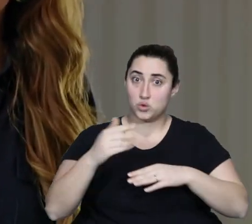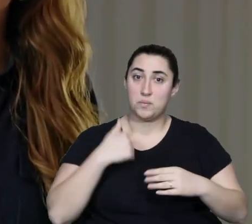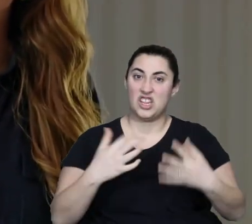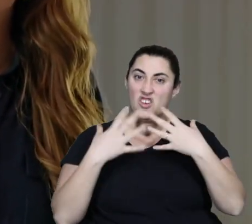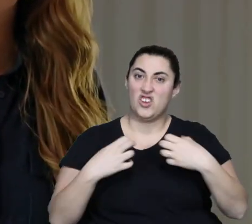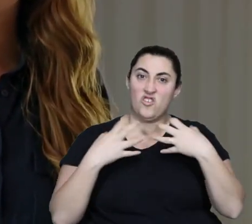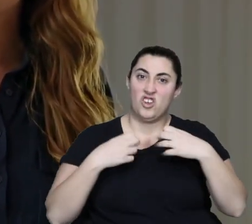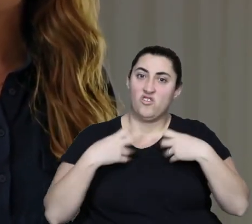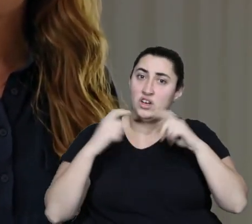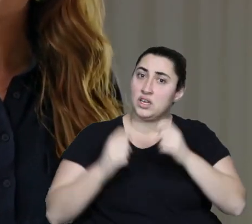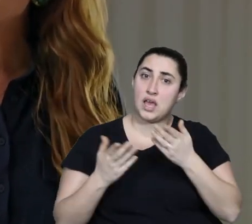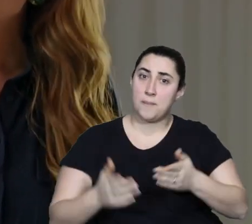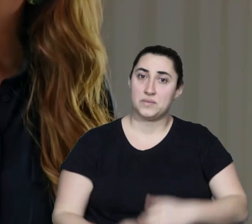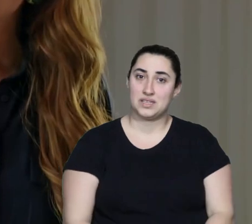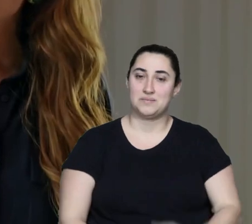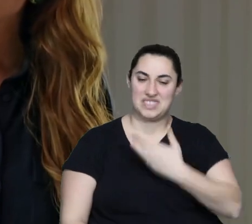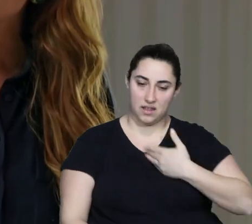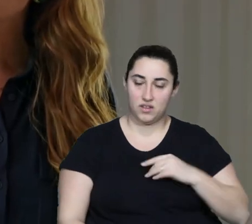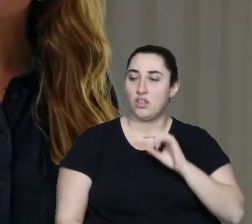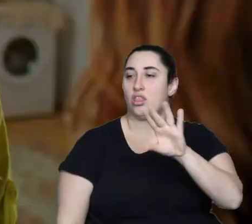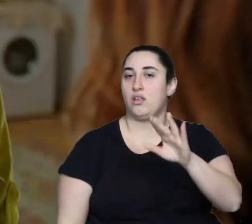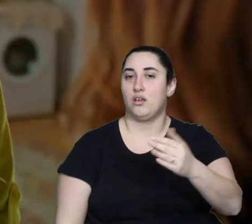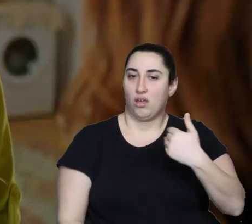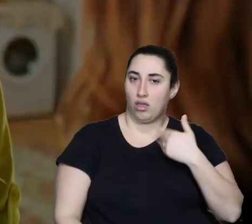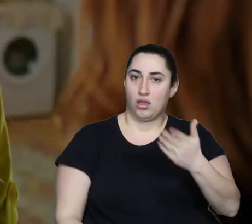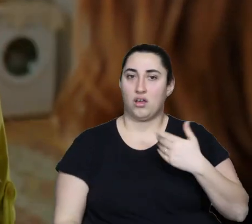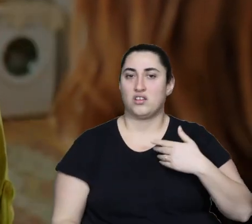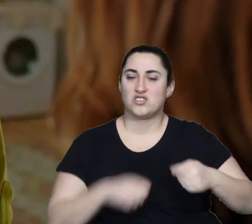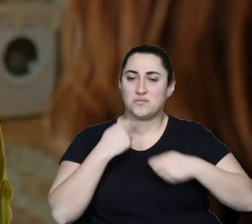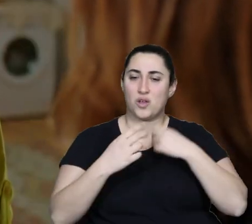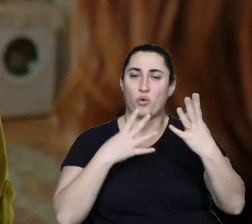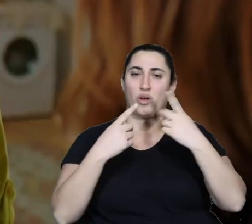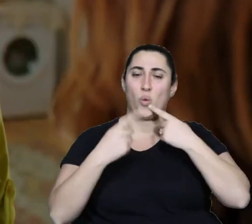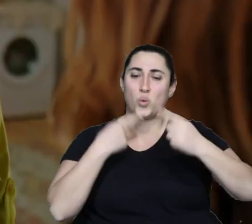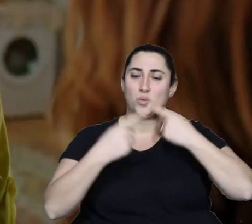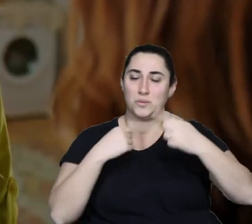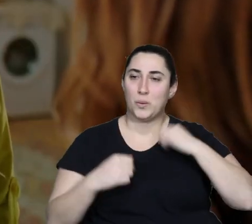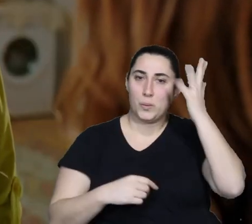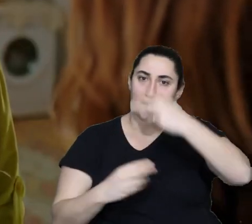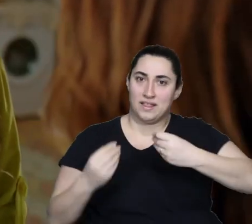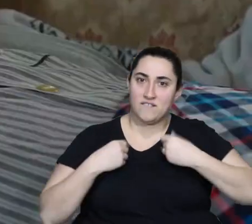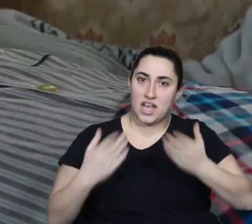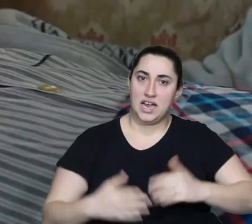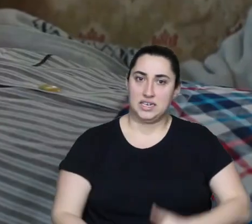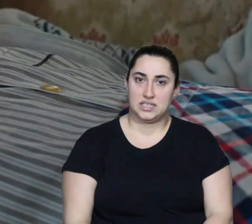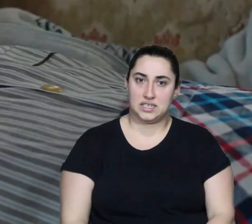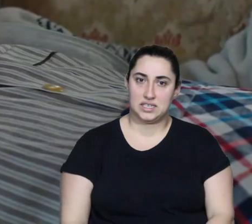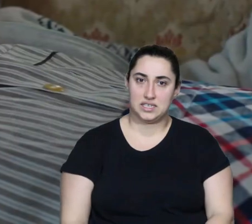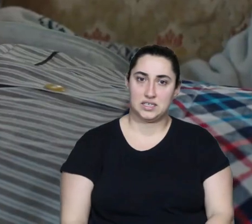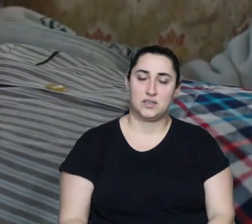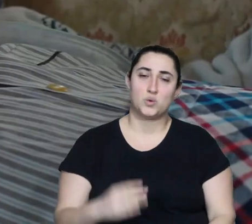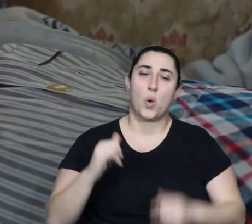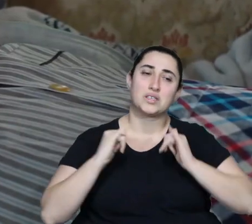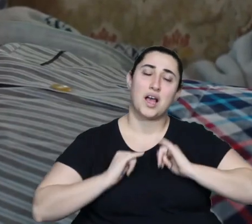benimle uğraşmadınız mı? Bir sevip bir dışlamadınız mı? Olur olmadık hakaretlerinizle beni rencide etmediniz mi? O pek